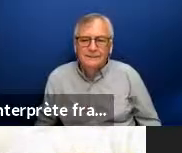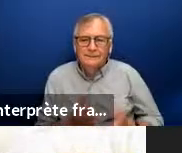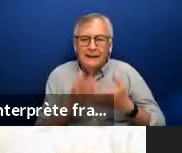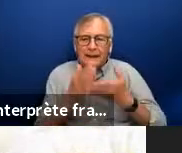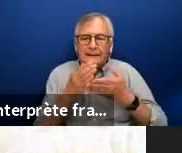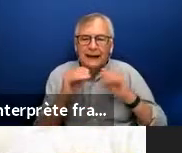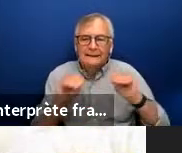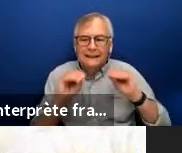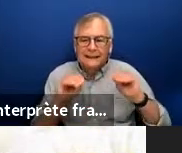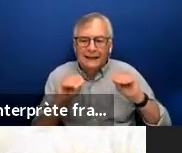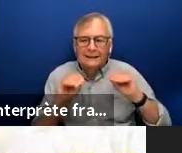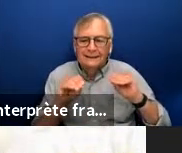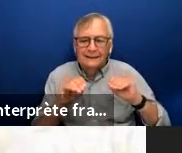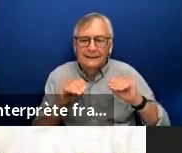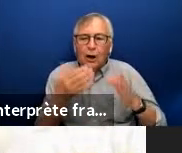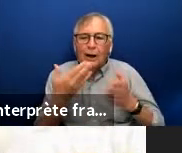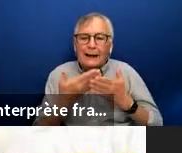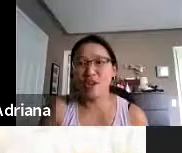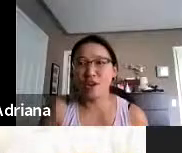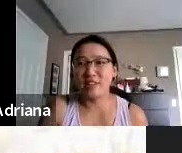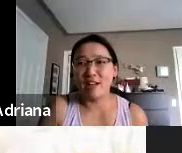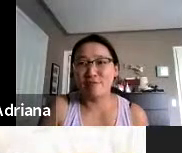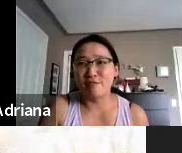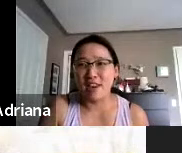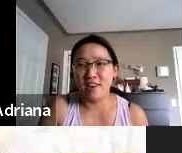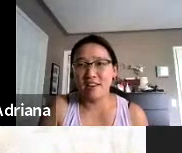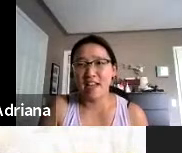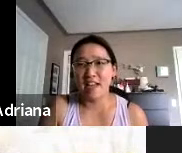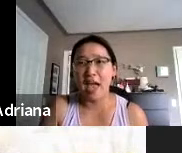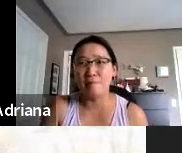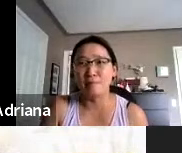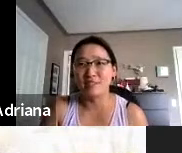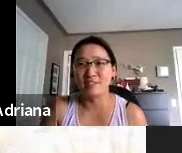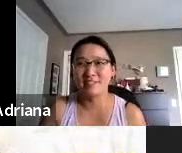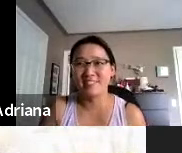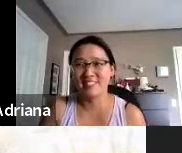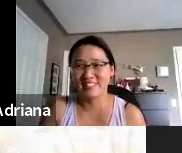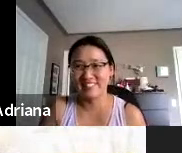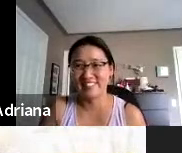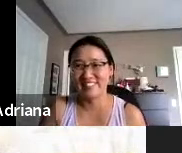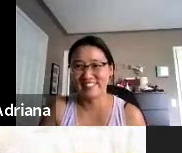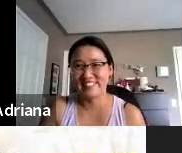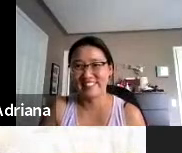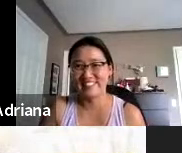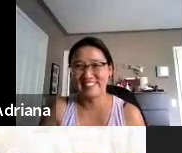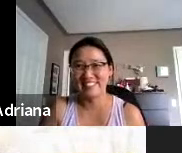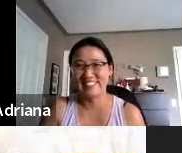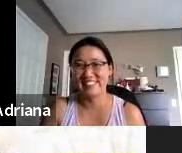Aide-enseignante. Oui, je suis aide-enseignante à l'école Monseigneur de Laval, à Hamilton.